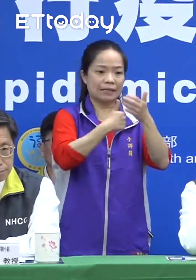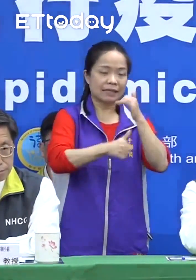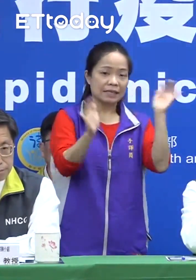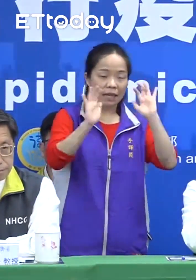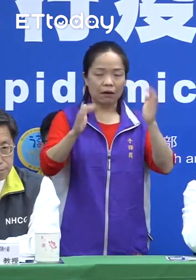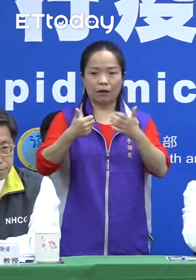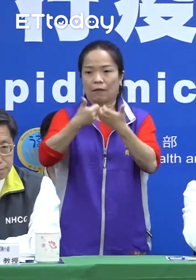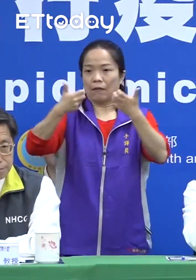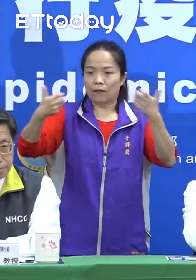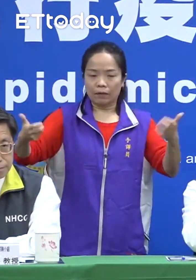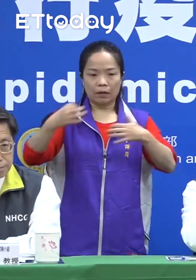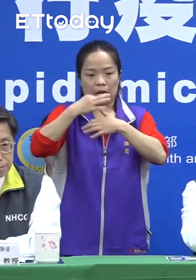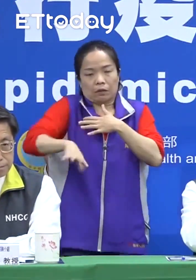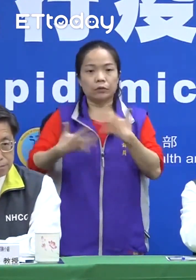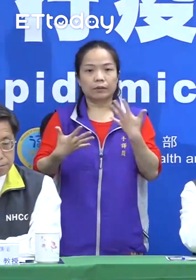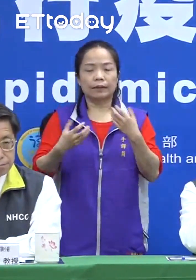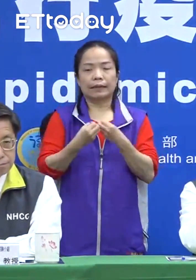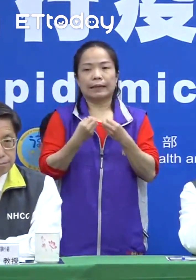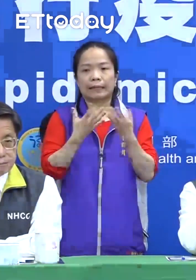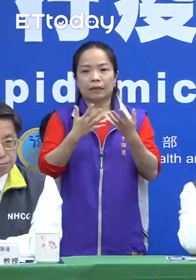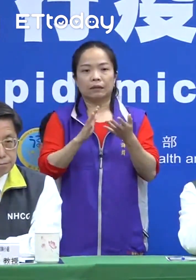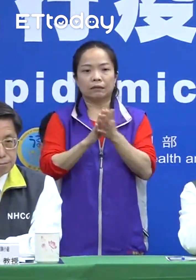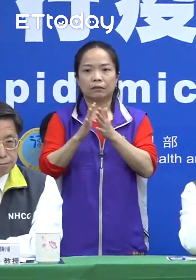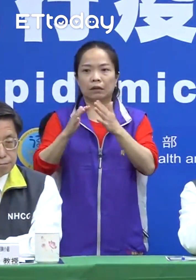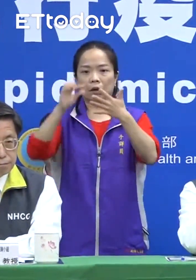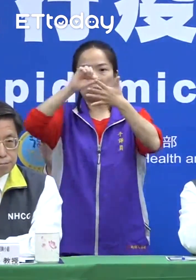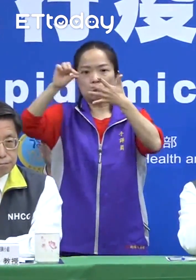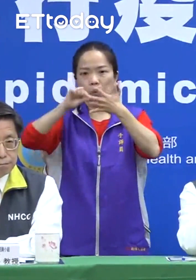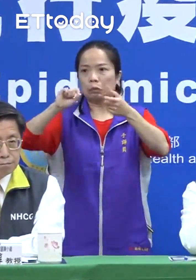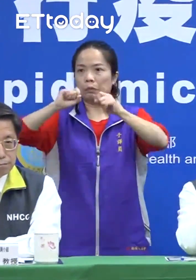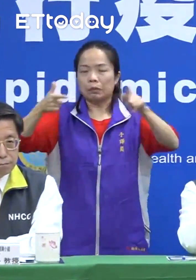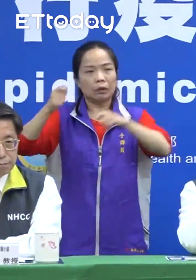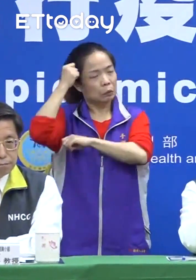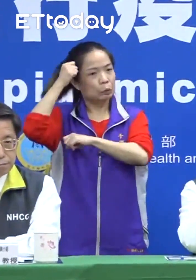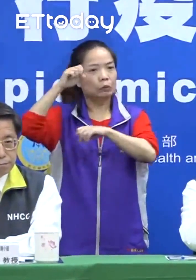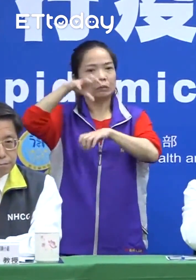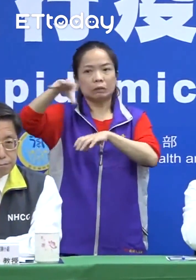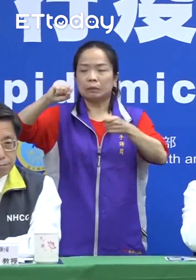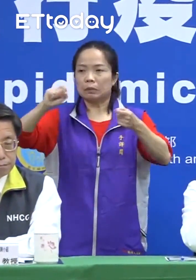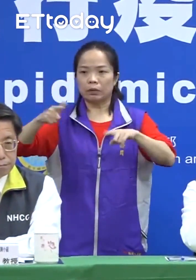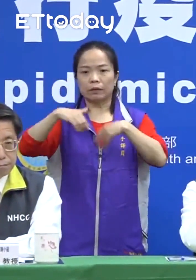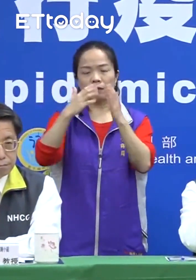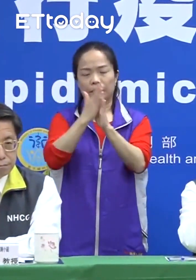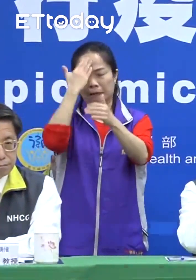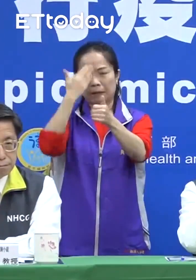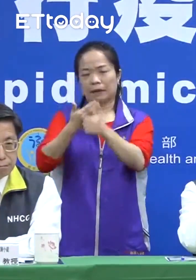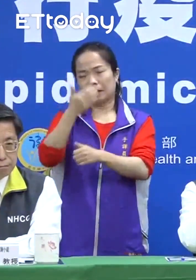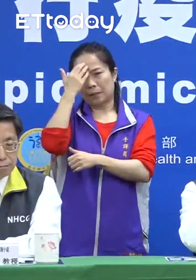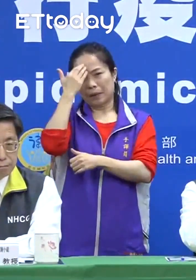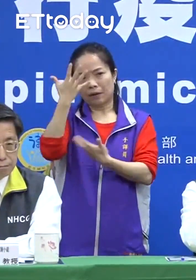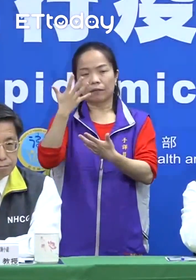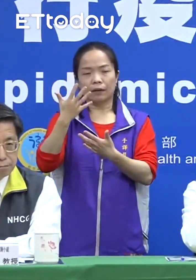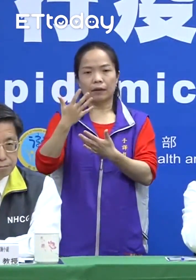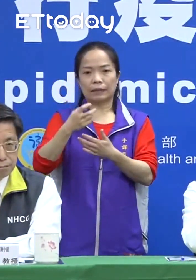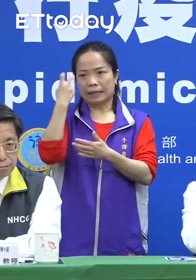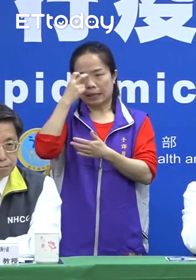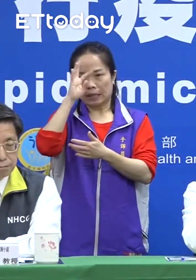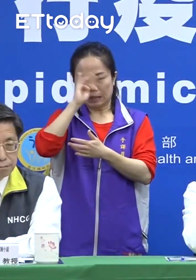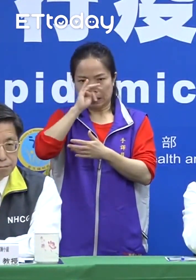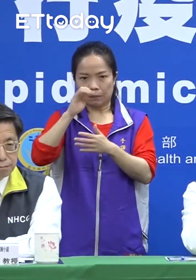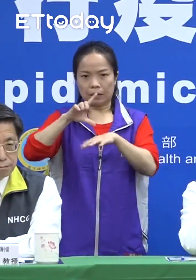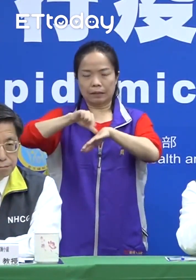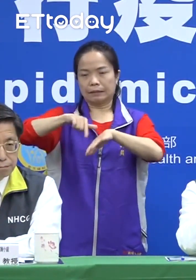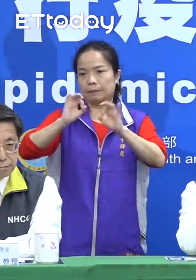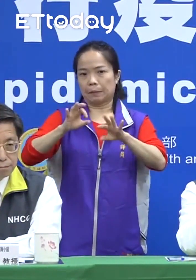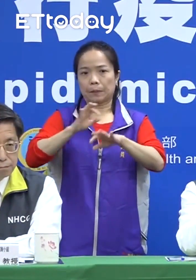等的就会遗漏掉，反而有时候放在不同层楼。那增加大家生活不方便，那要调房也会增加很多的